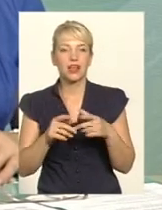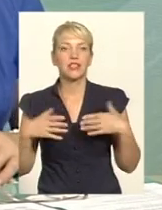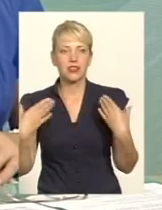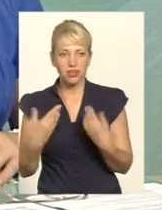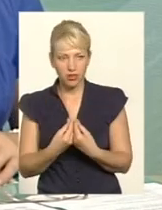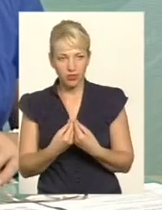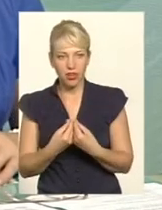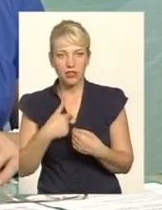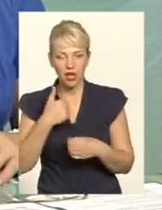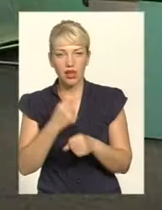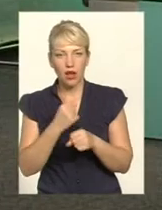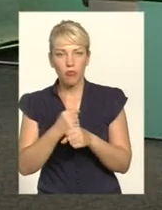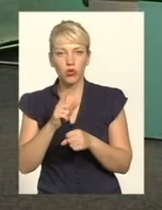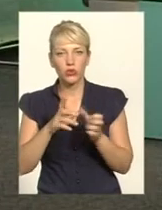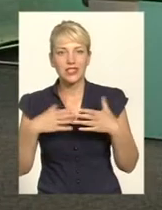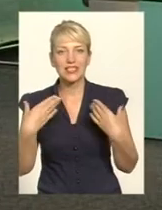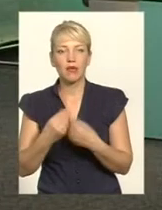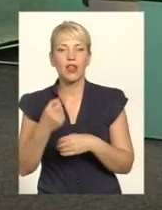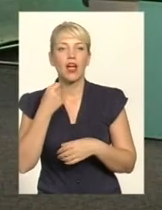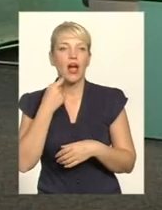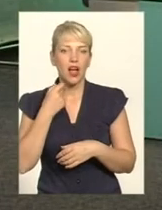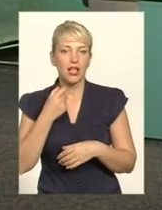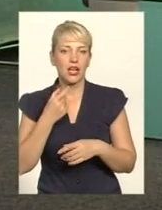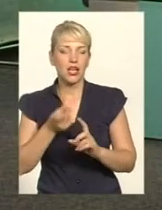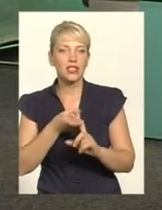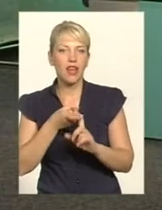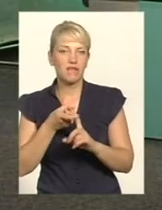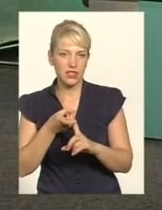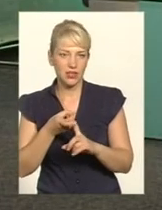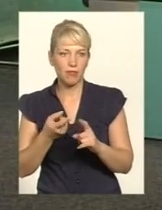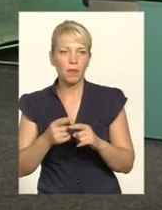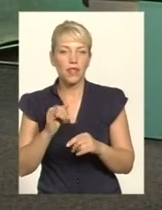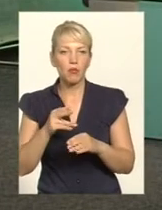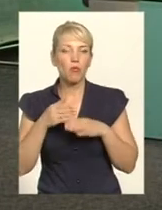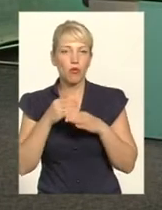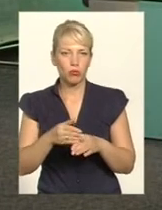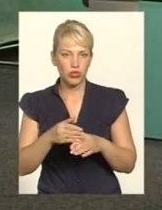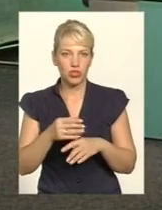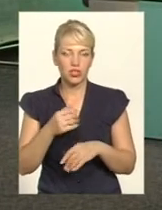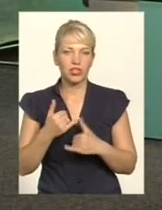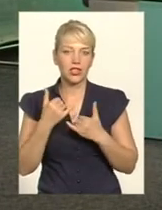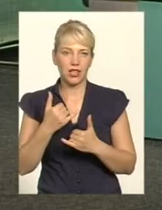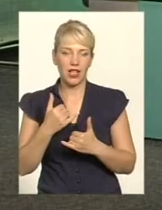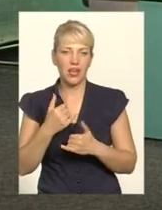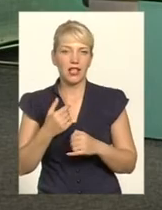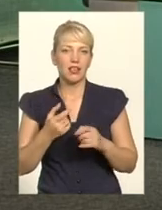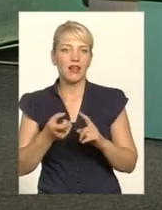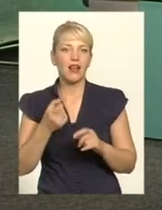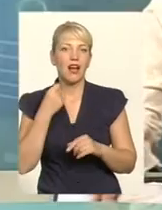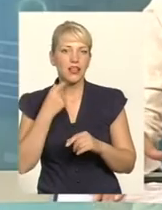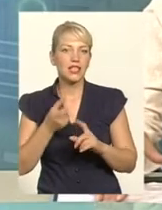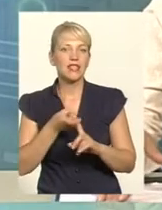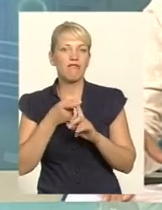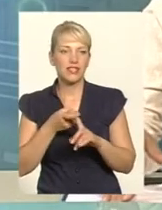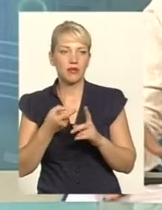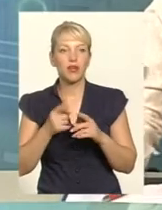я работаю большинство с семьями алкозависимых, это мой профиль, да, вот помощь зависимым и созависимым. И проблемы в